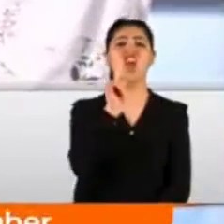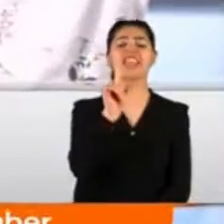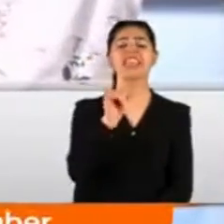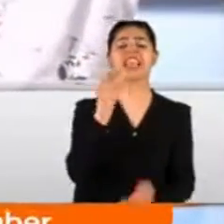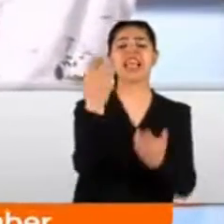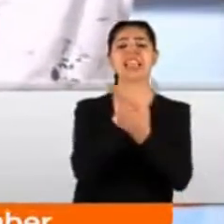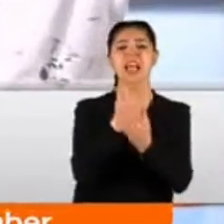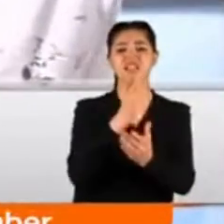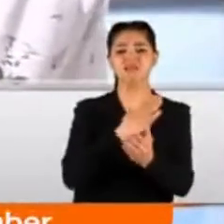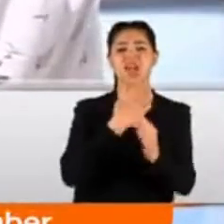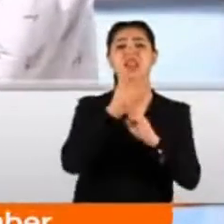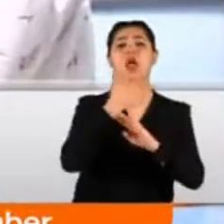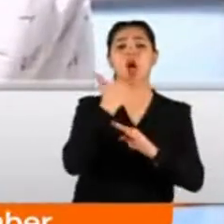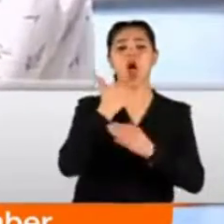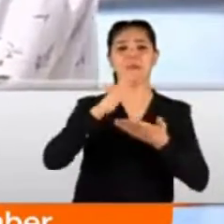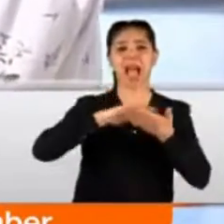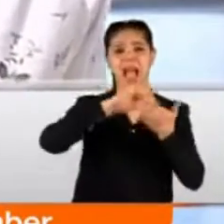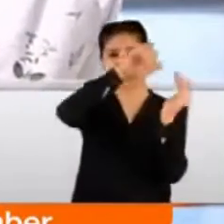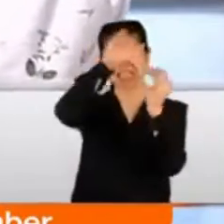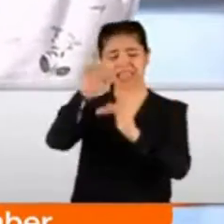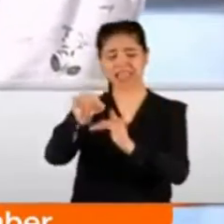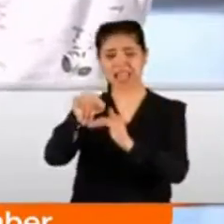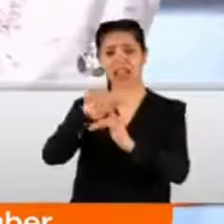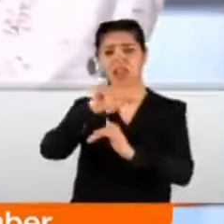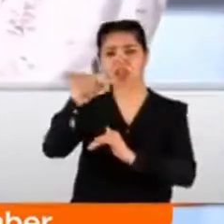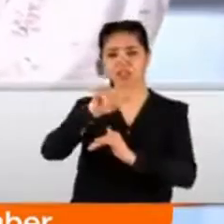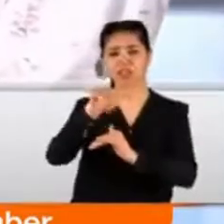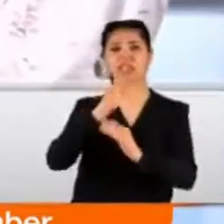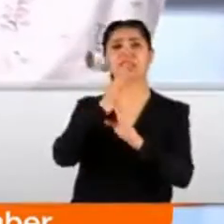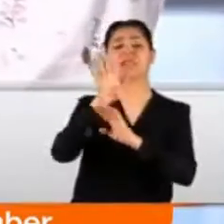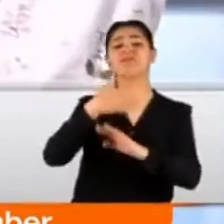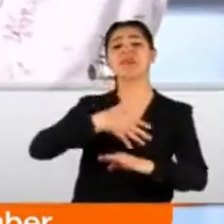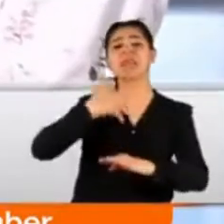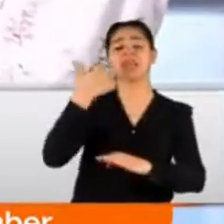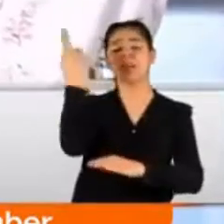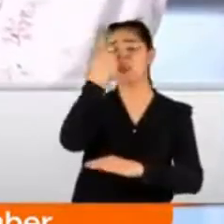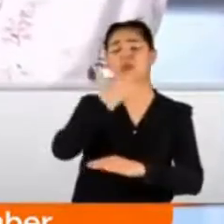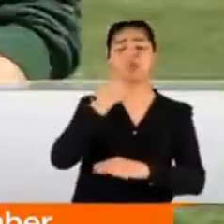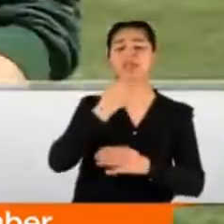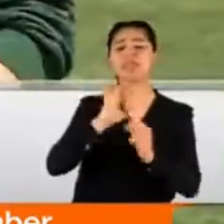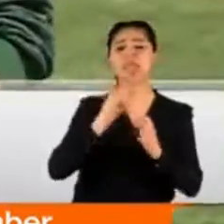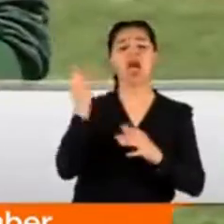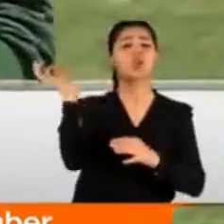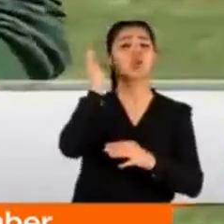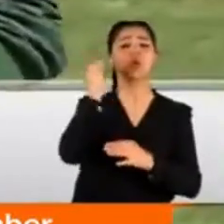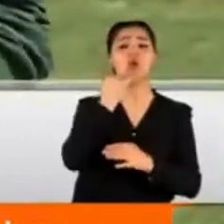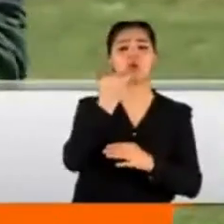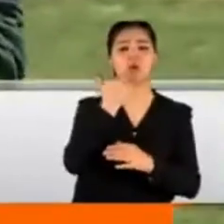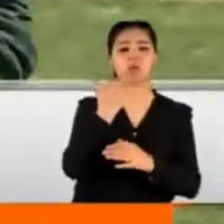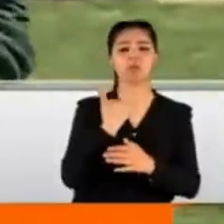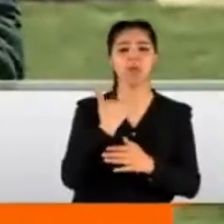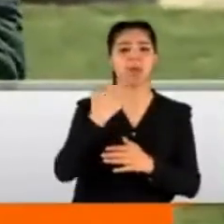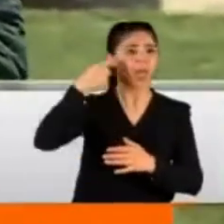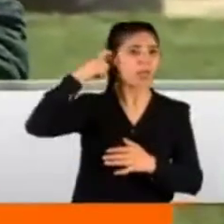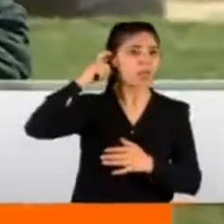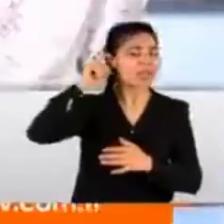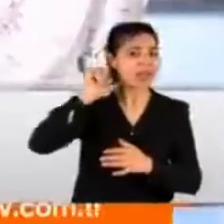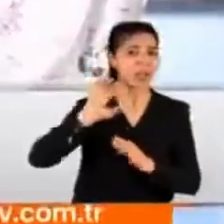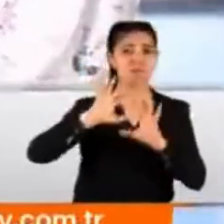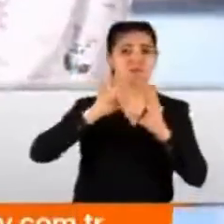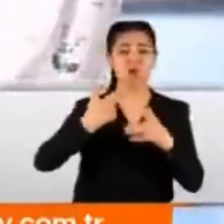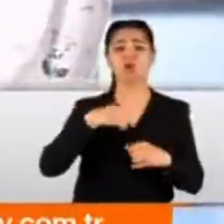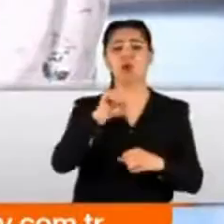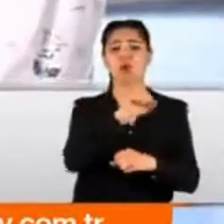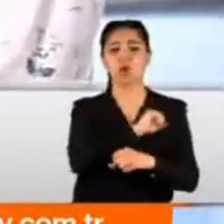derslerine giremiyor arkadaşları geliyor mesela yanına Hani gitmek istemiyor Çünkü duyamıyor arkadaşlarını Efendim Ödüm Kopuyor cihazıma bir şey olacak diye